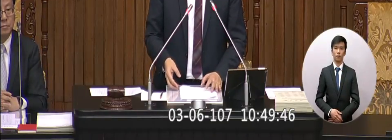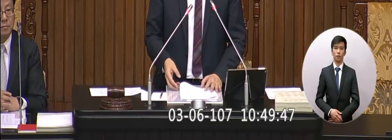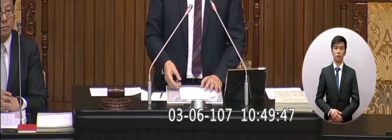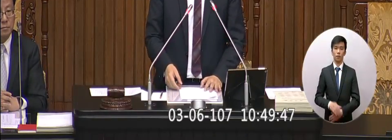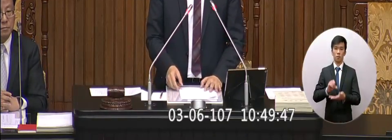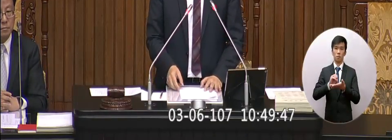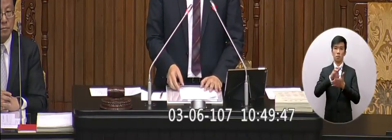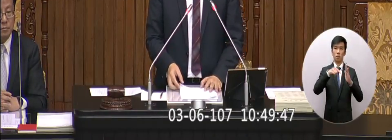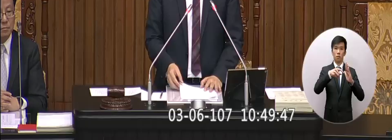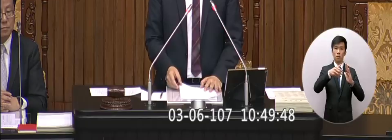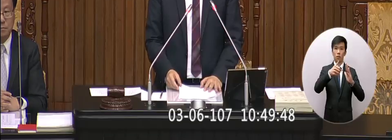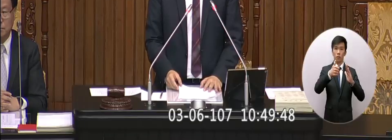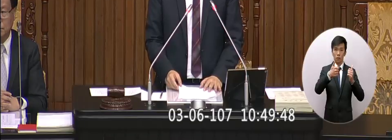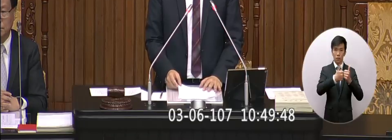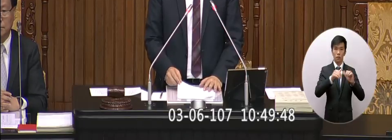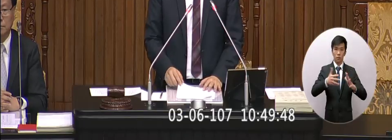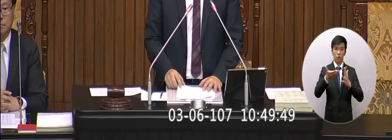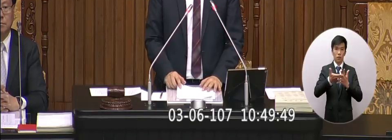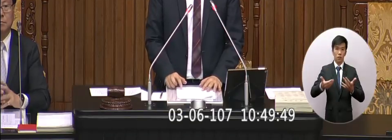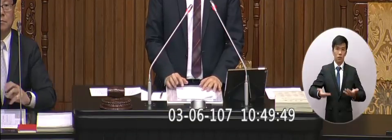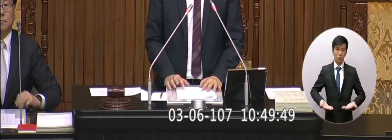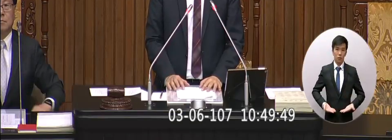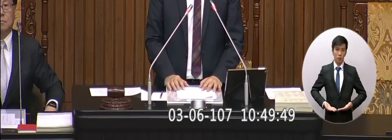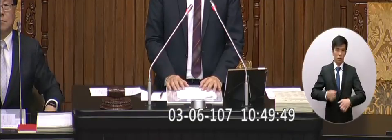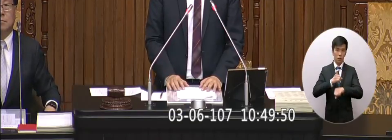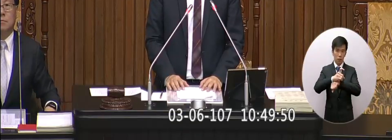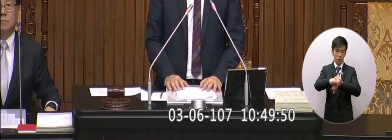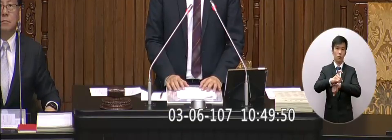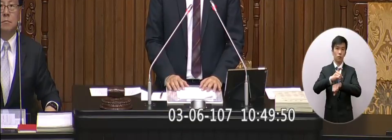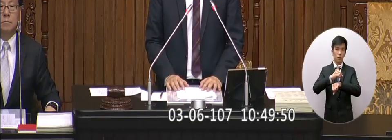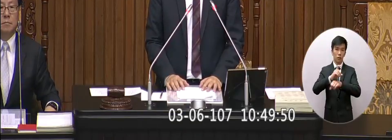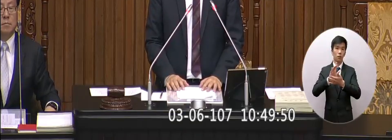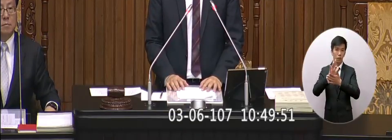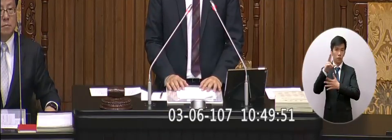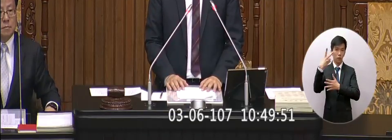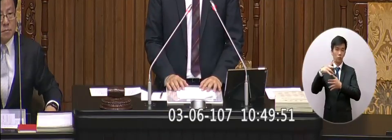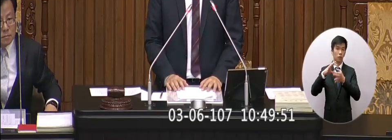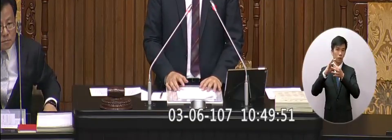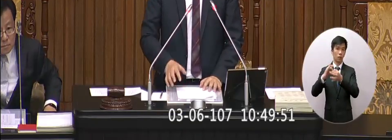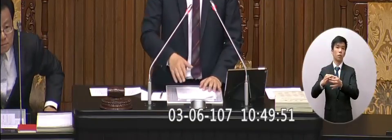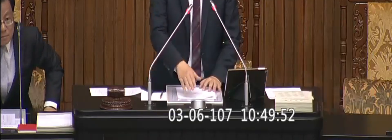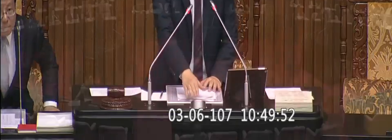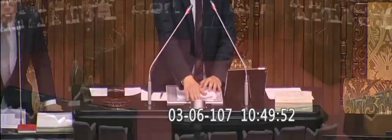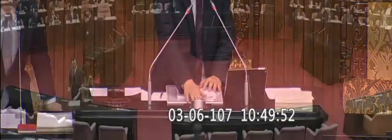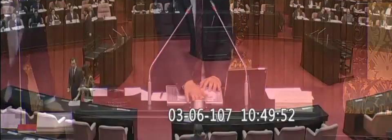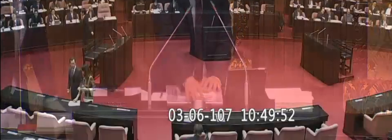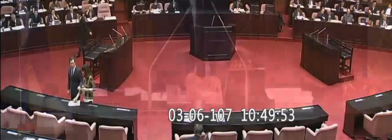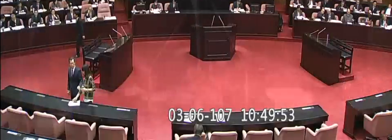报告委员会休息十分钟，休息之后继续进行质询，现在休息。